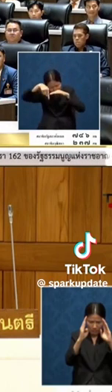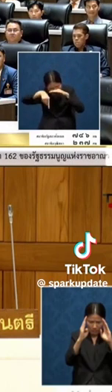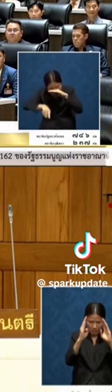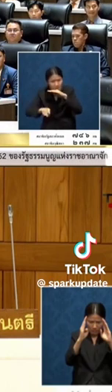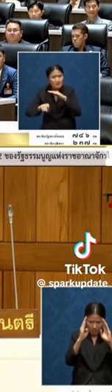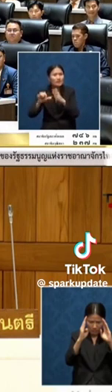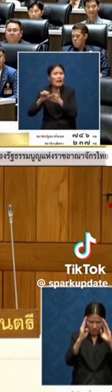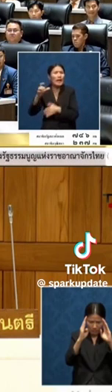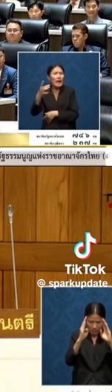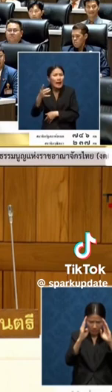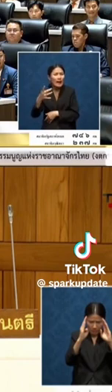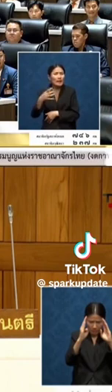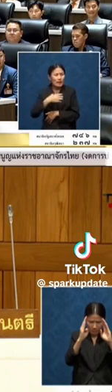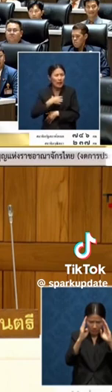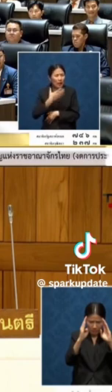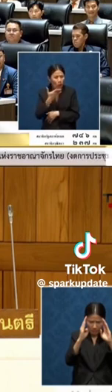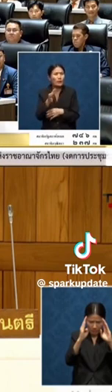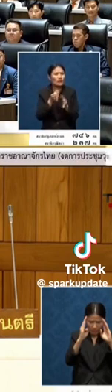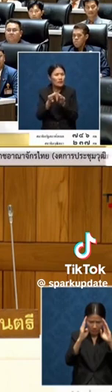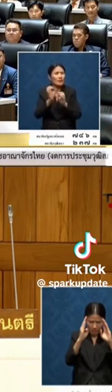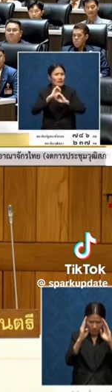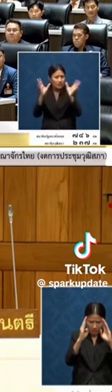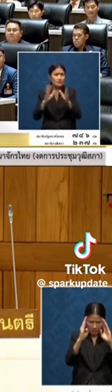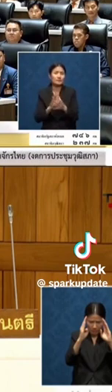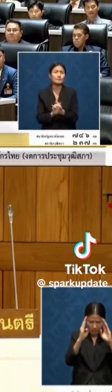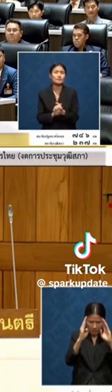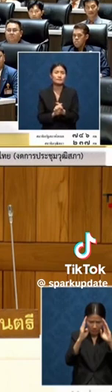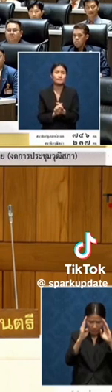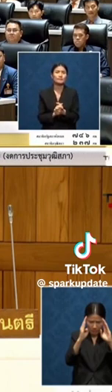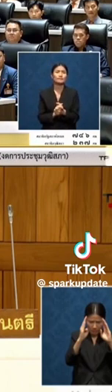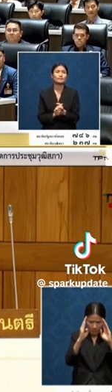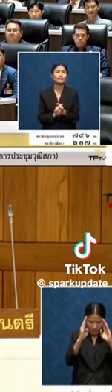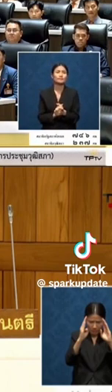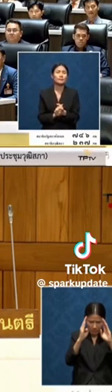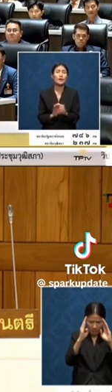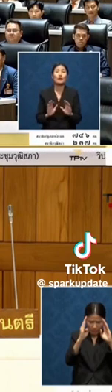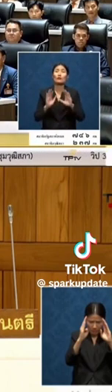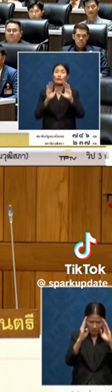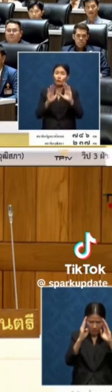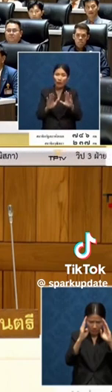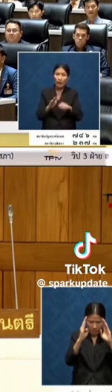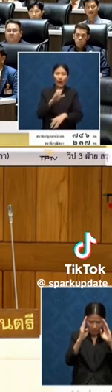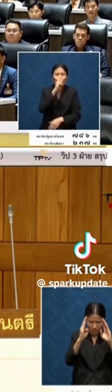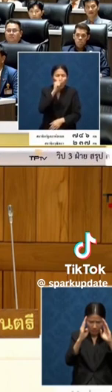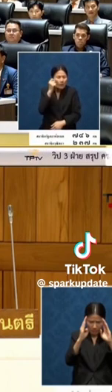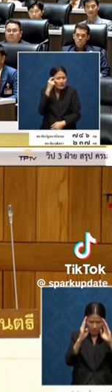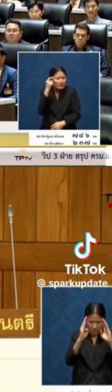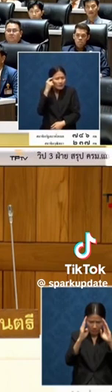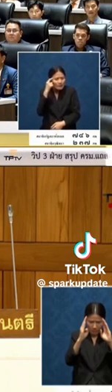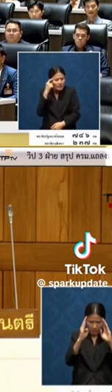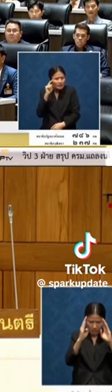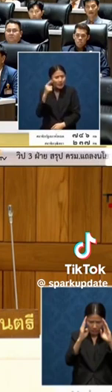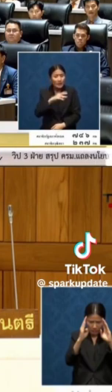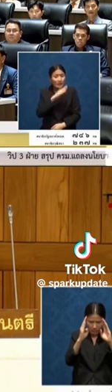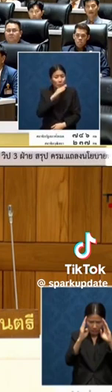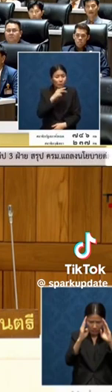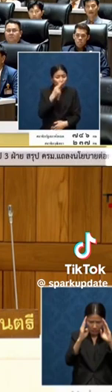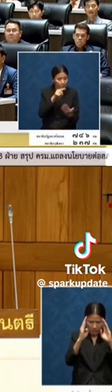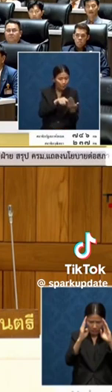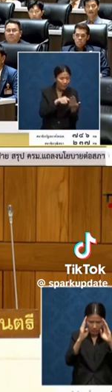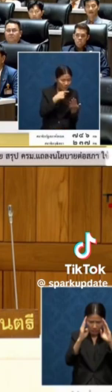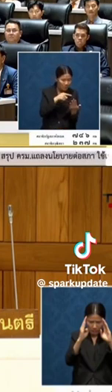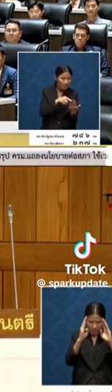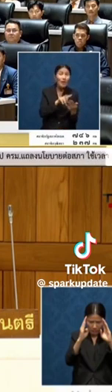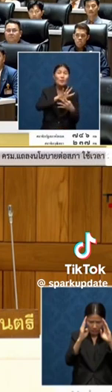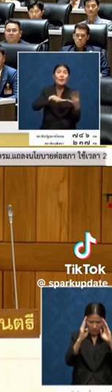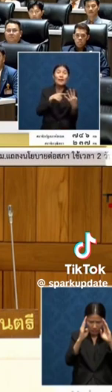การปะผุลดแลกแจกแถมไปเรื่อยฝากท่านไปพิจารณาอะไรที่ท่านเห็นด้วยท่านก็นำไปปรับปรุงอะ